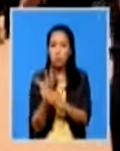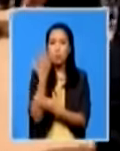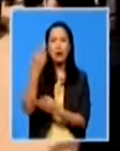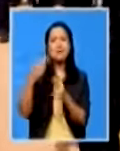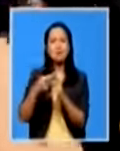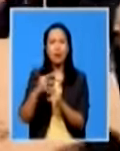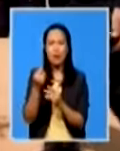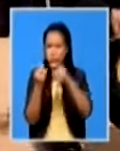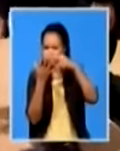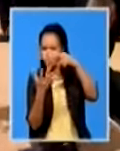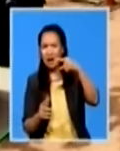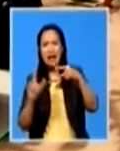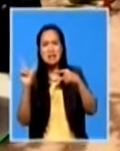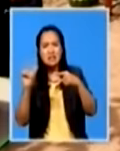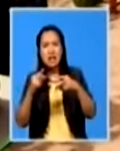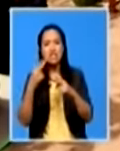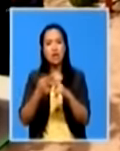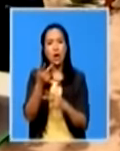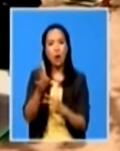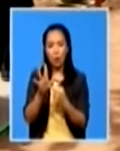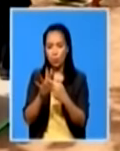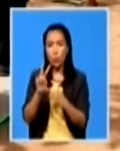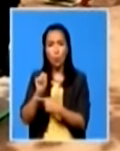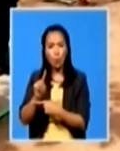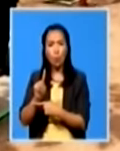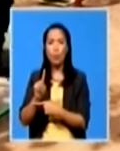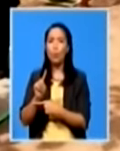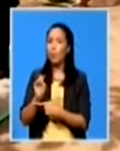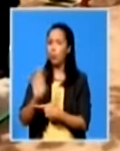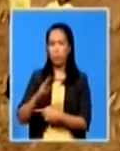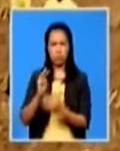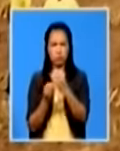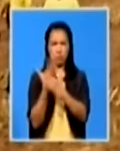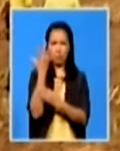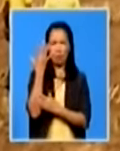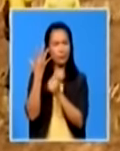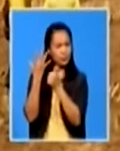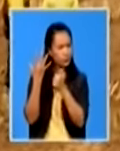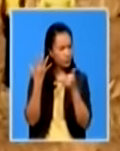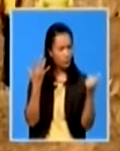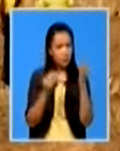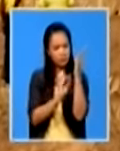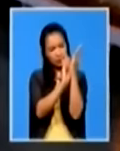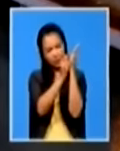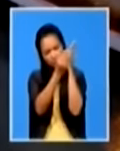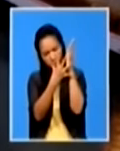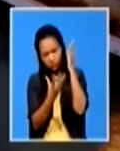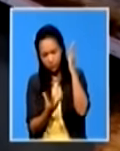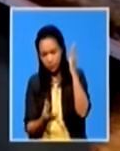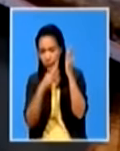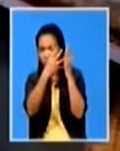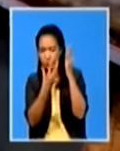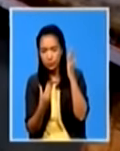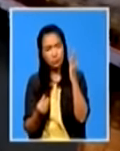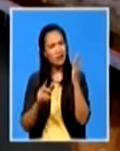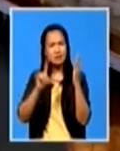ต้นไม้ประจำชาติไทยเป็นไม้มงคลที่มีความสำคัญต่อประเทศไทยมีดอกเป็นพวงระยะสีเหลืองสดเป็นสีแห่งพระ